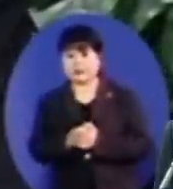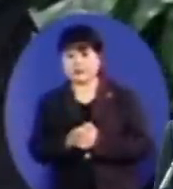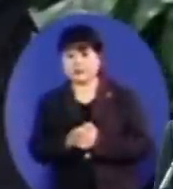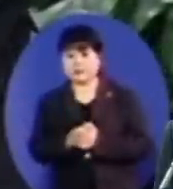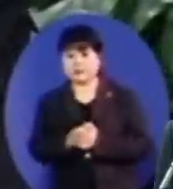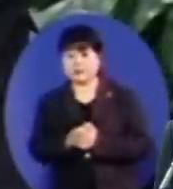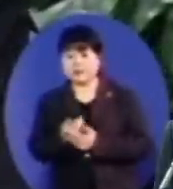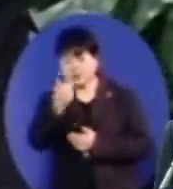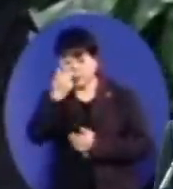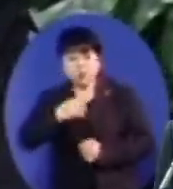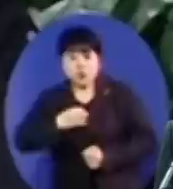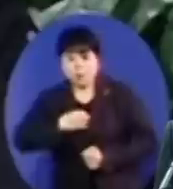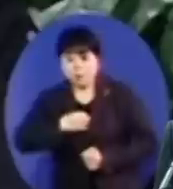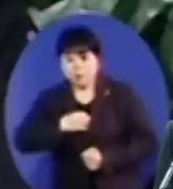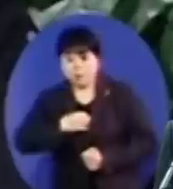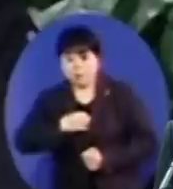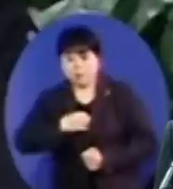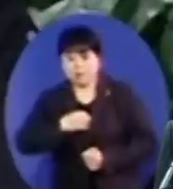생명이 위독하니까